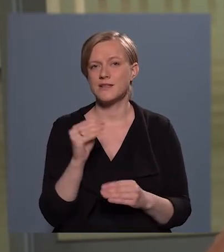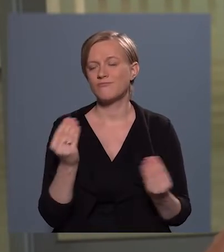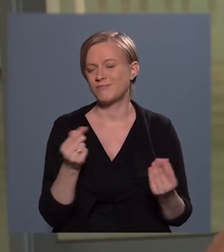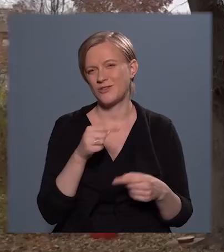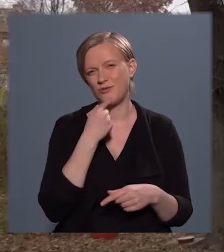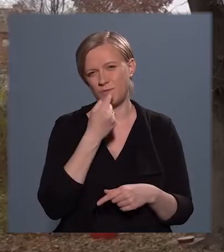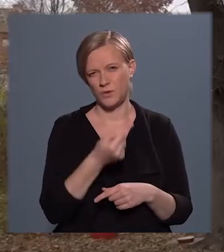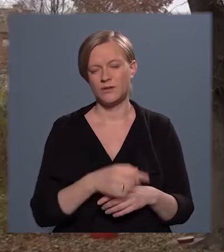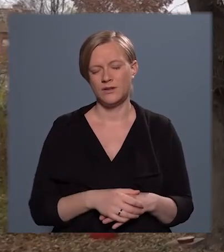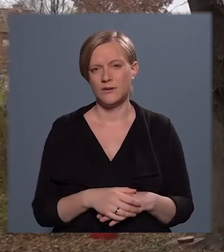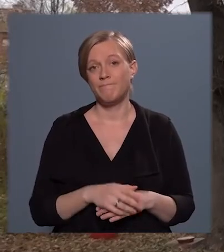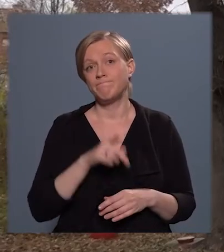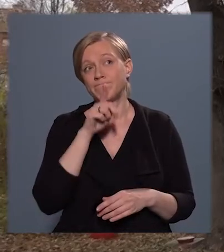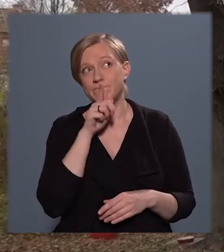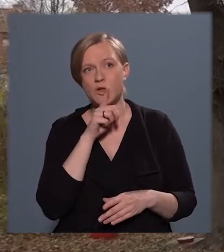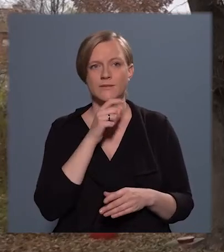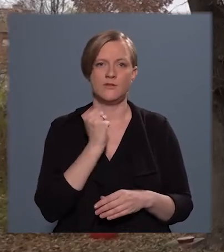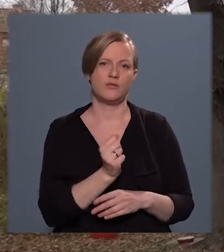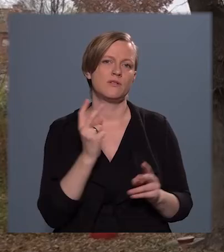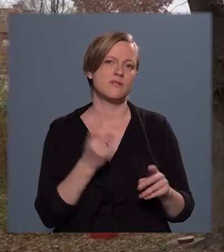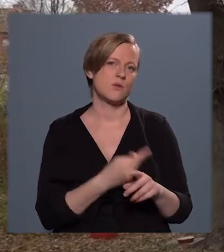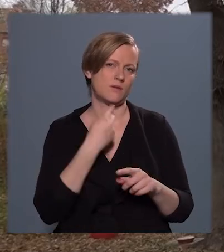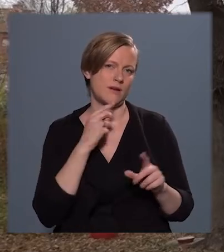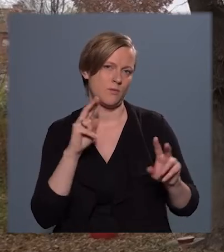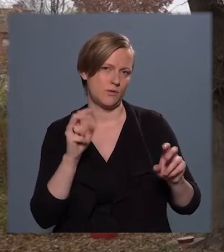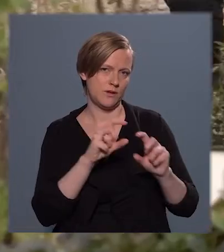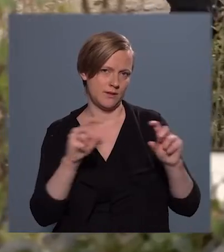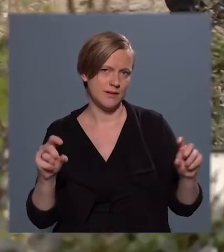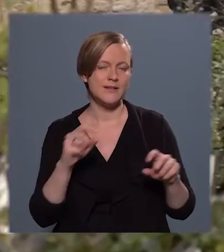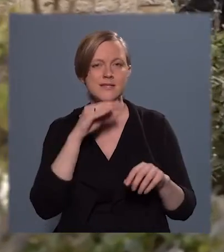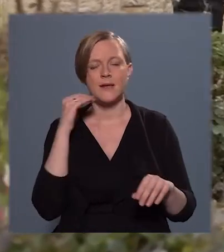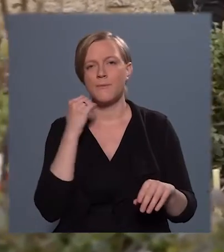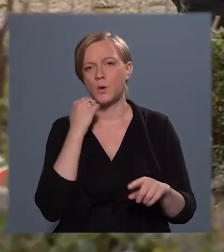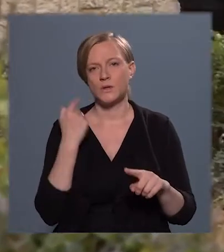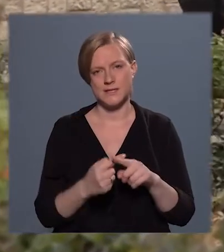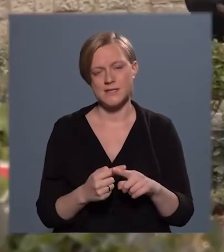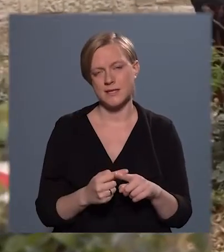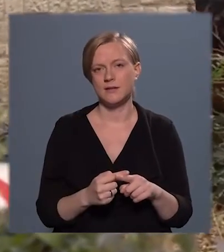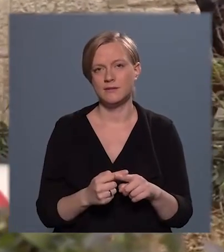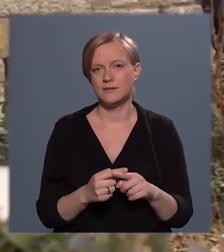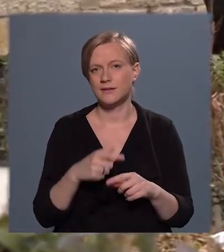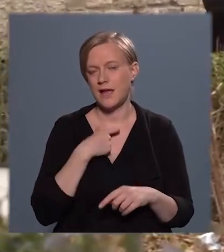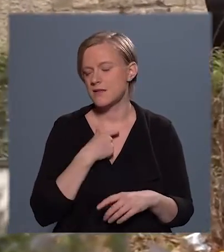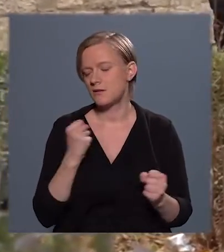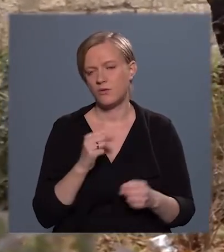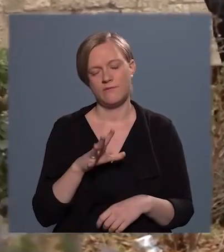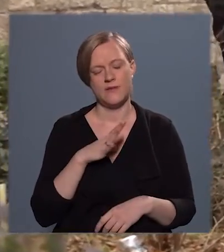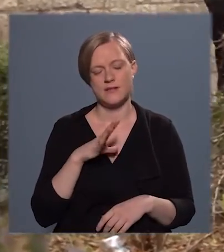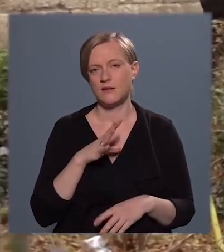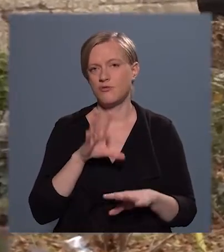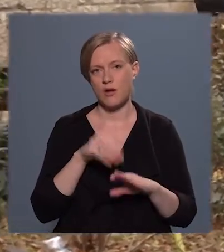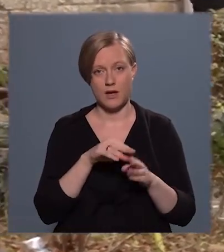mondta, csendes gyilkosnak is szokták hívni a szénmonoxid gázt. Rendkívül veszélyes, ha egy lakás